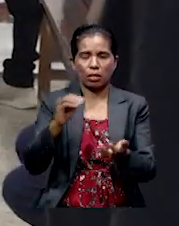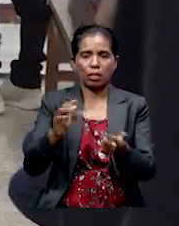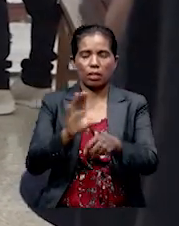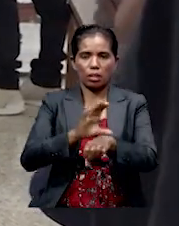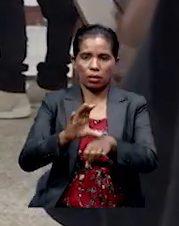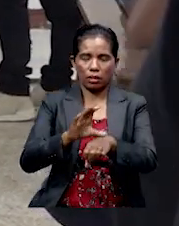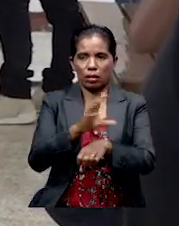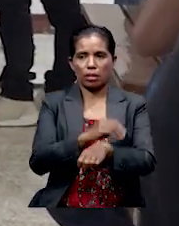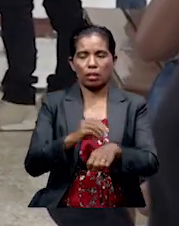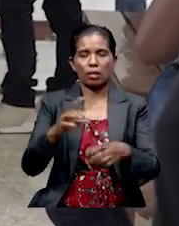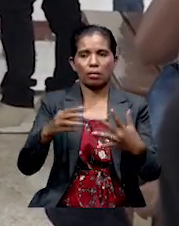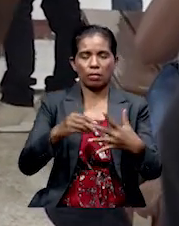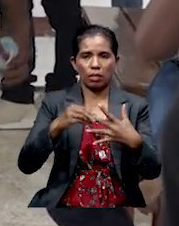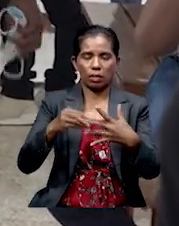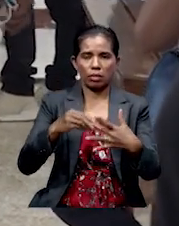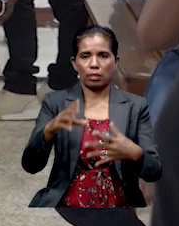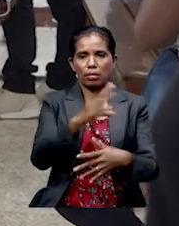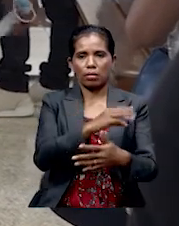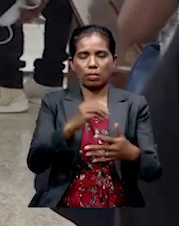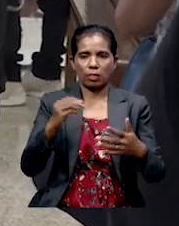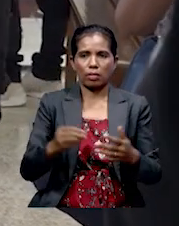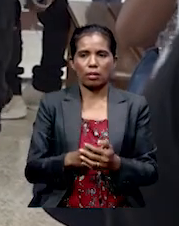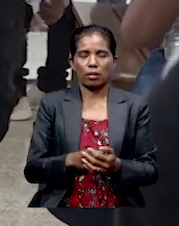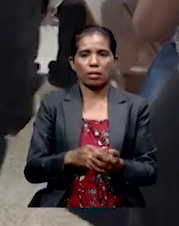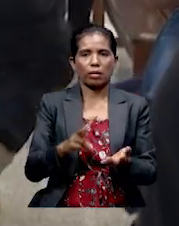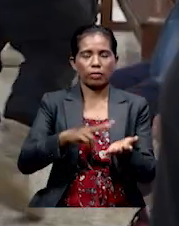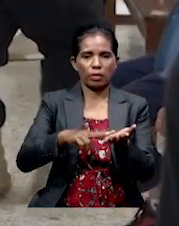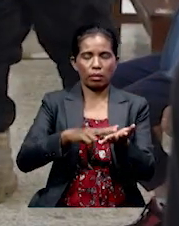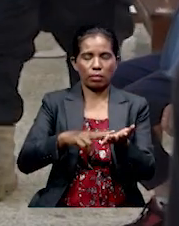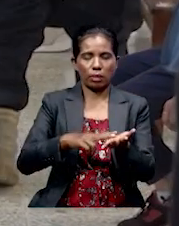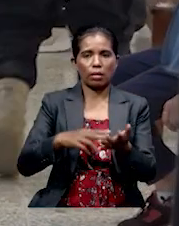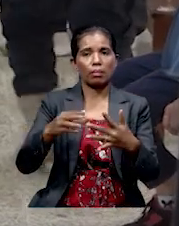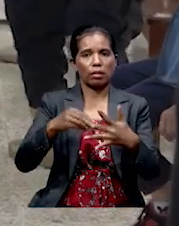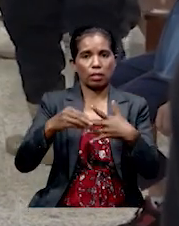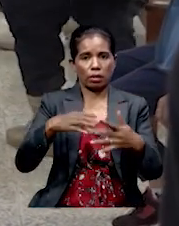hasis, plastiku guarda sabu-sabu, meta vitamina plastiku